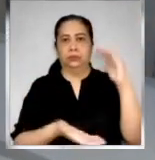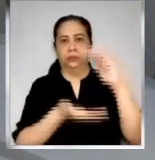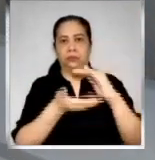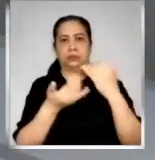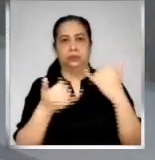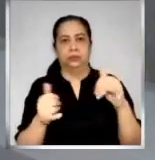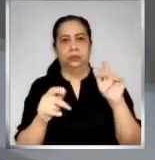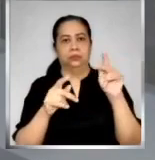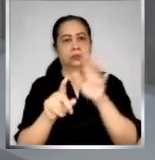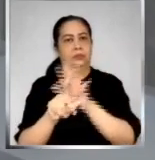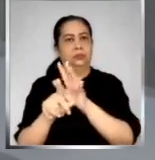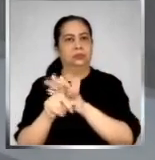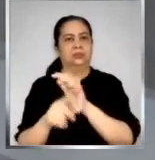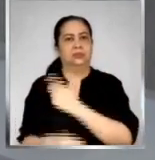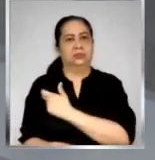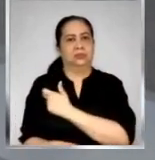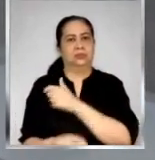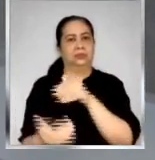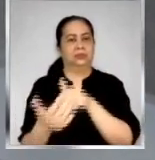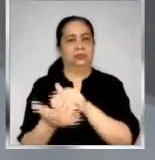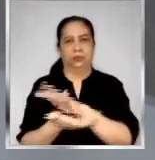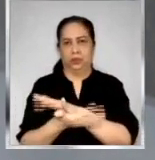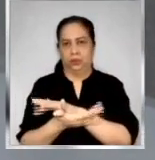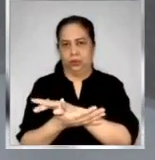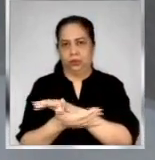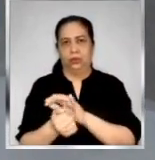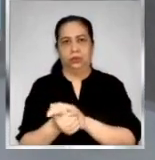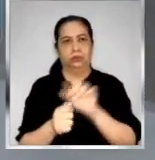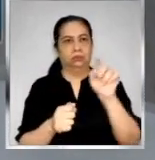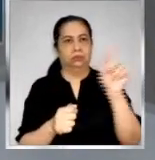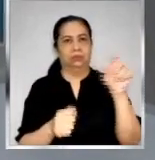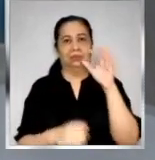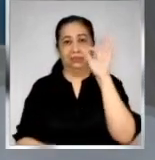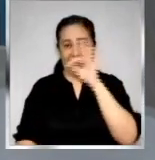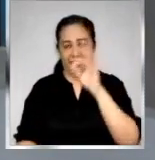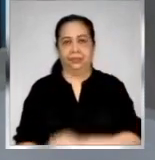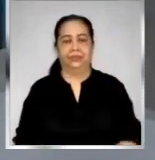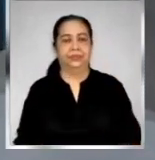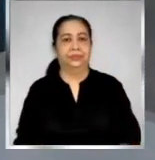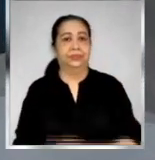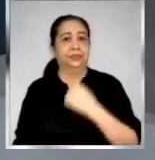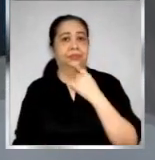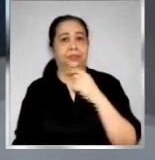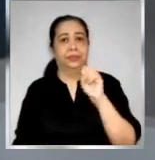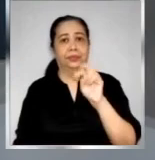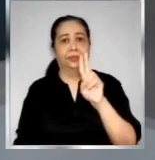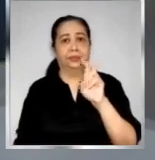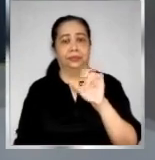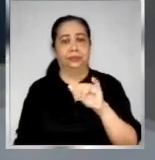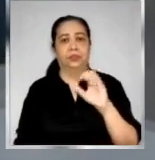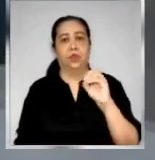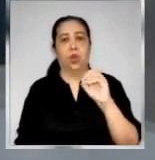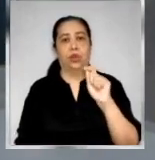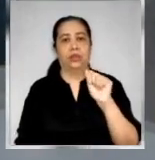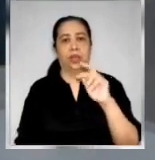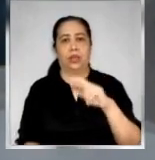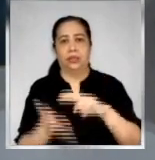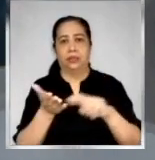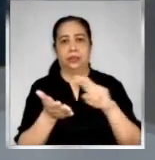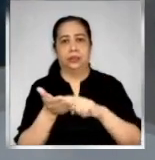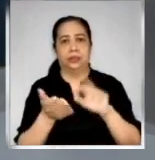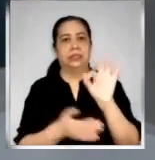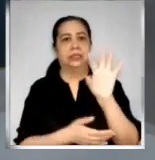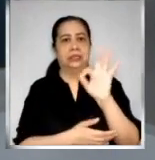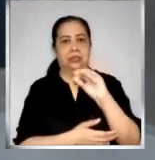popularidad ng bakuna kontra COVID-19 sa mga Pilipino. Ayon nga sa survey ng grupong OCTA Research, 19%